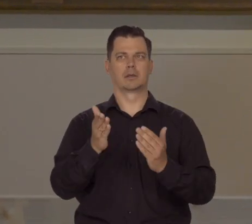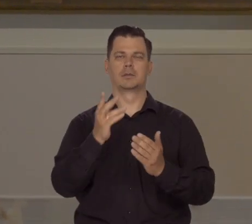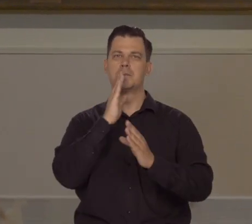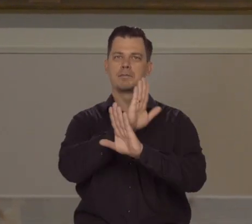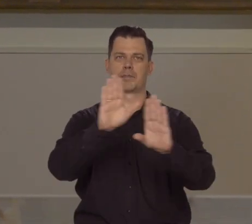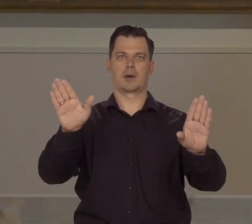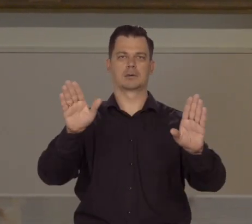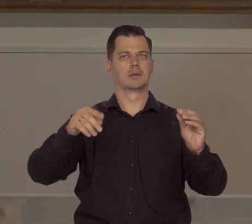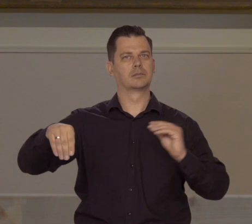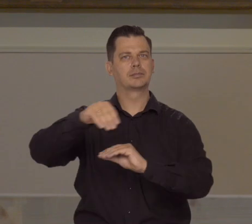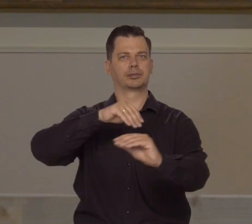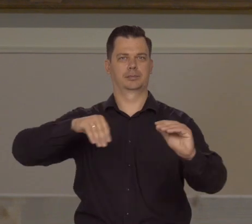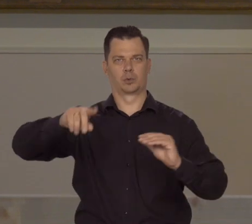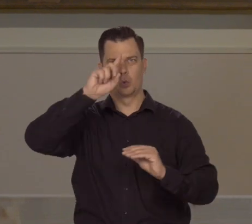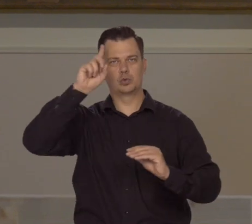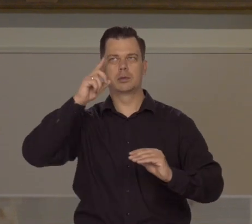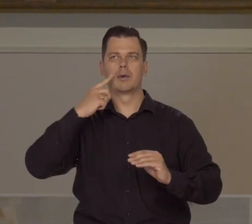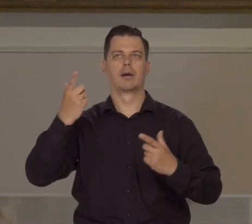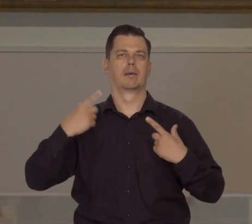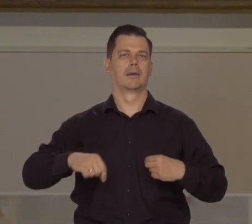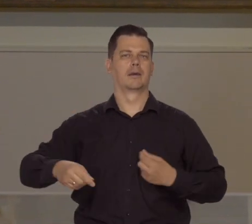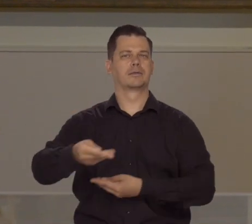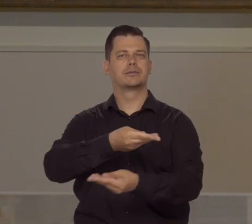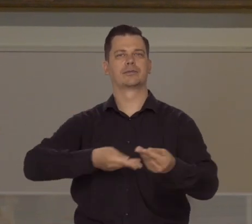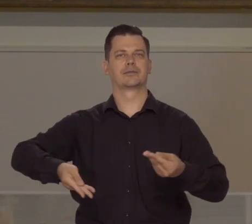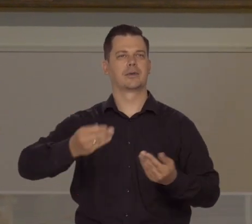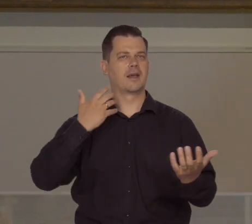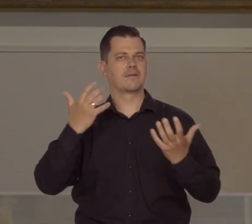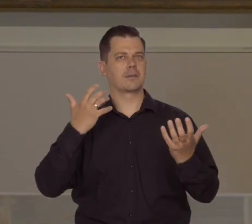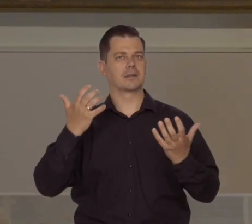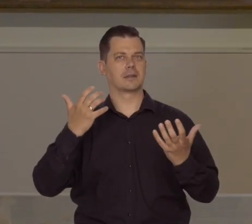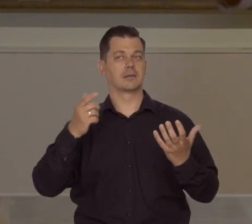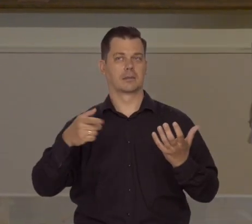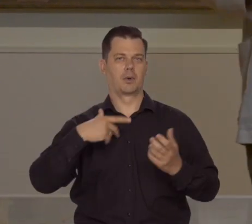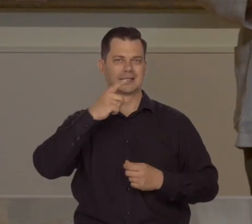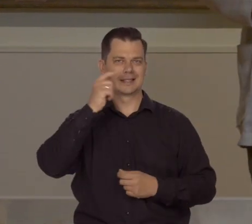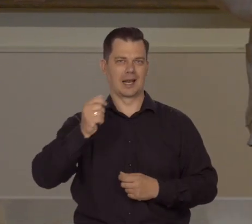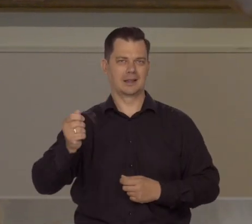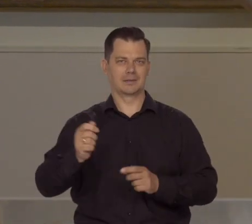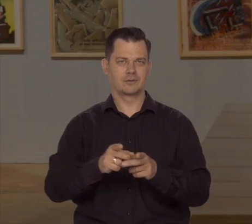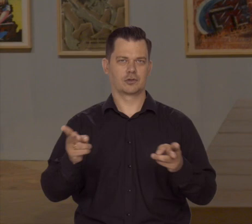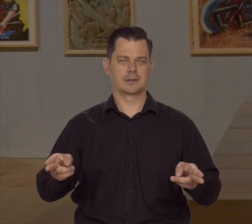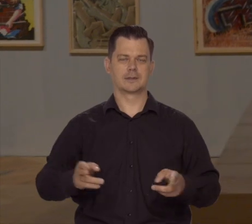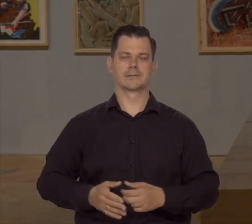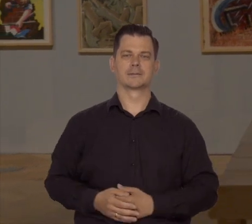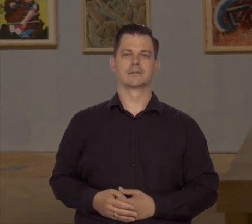na powierzchni, cyrkulowała w społecznym obiegu wiedzy w apogeum stalinizmu.